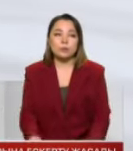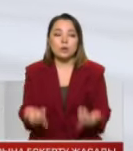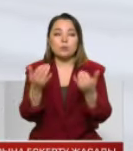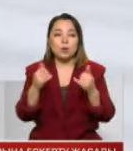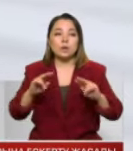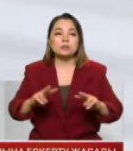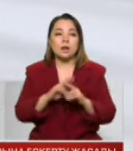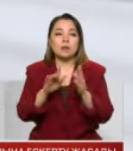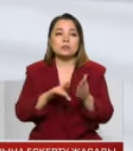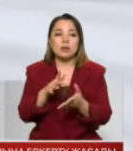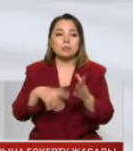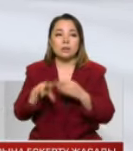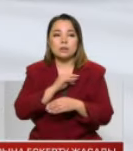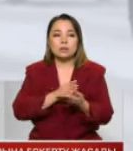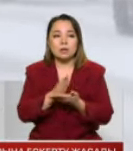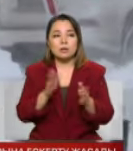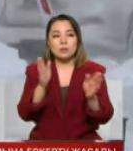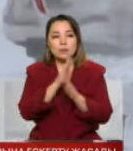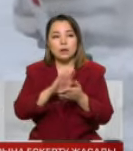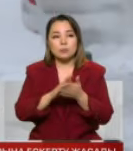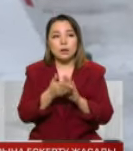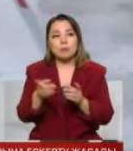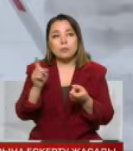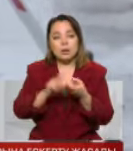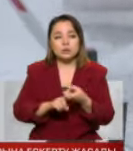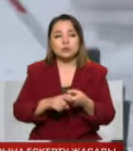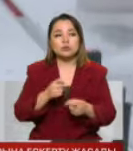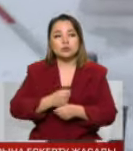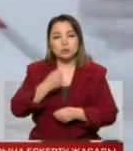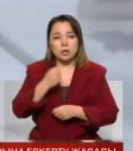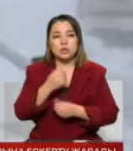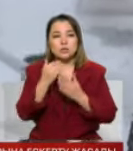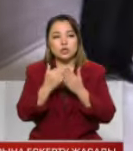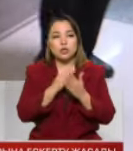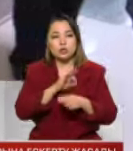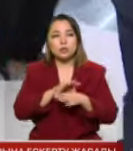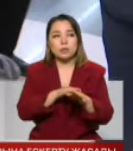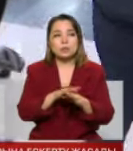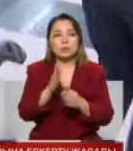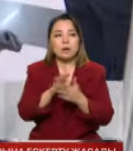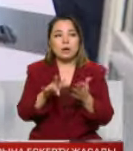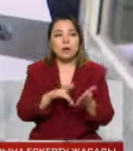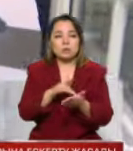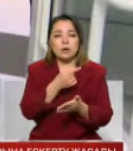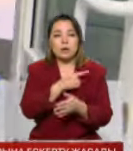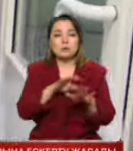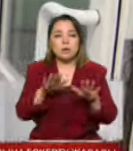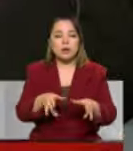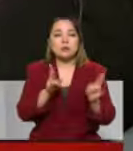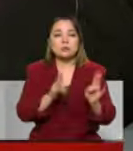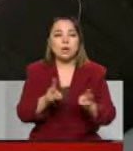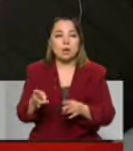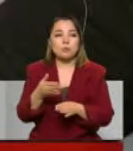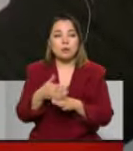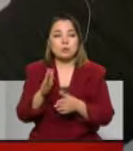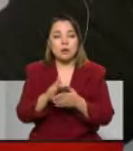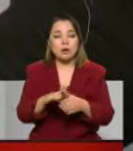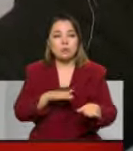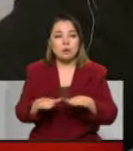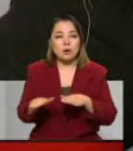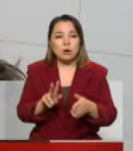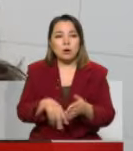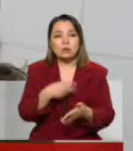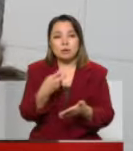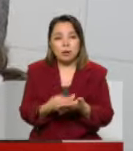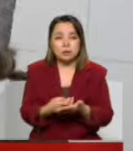Бүгінде елордада барлық қызметтер табиғи жағдайға байланысты күшейтілген режимде жұмыс істеп жатыр. Қалалық ауруханадағы жарақат бөліміне мұзға тайып